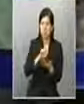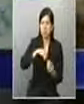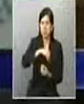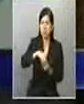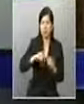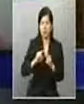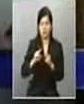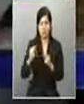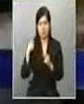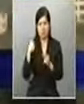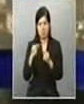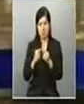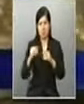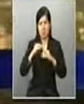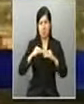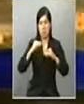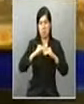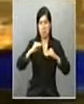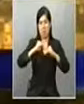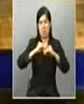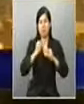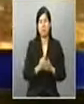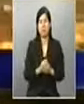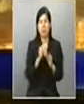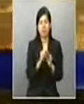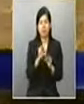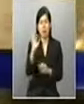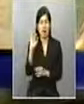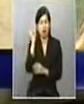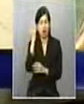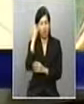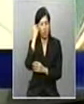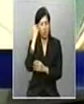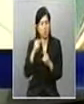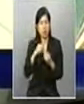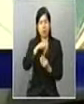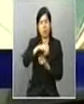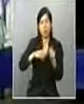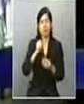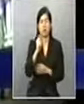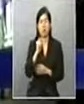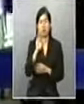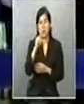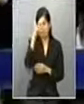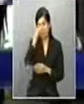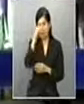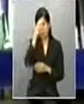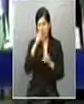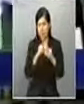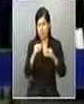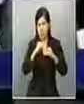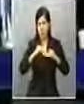เติบโตสูงมากในปัจจุบันโดยธนาคารโลกคาดการณ์ว่าเศรษฐกิจอินเดียอาจจะโตแซงหน้าจีนที่ GDP ประมา